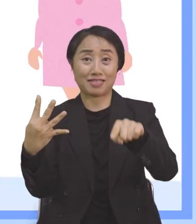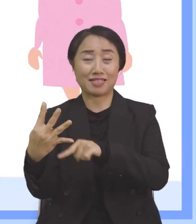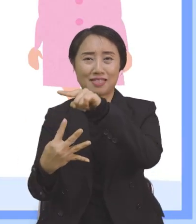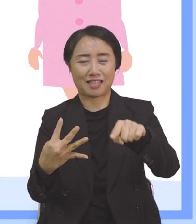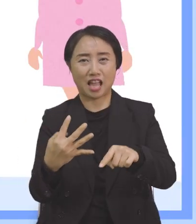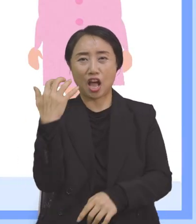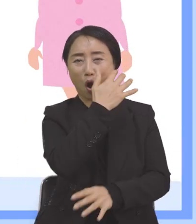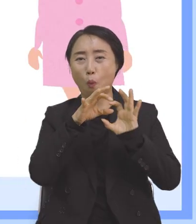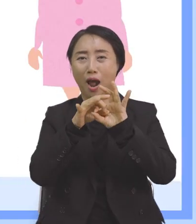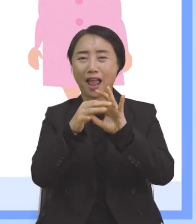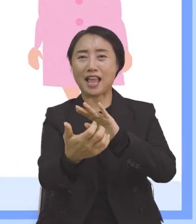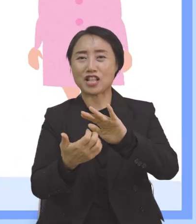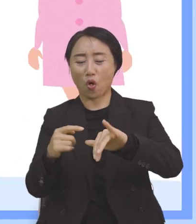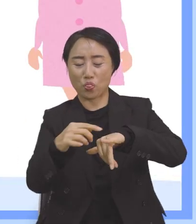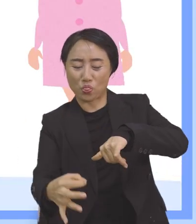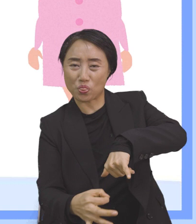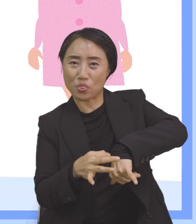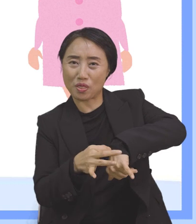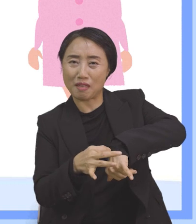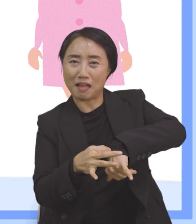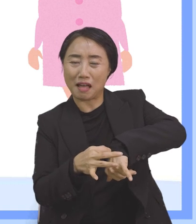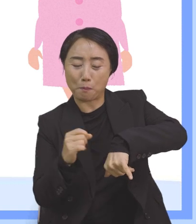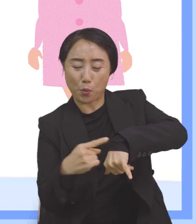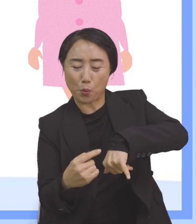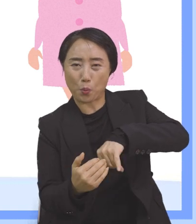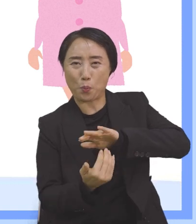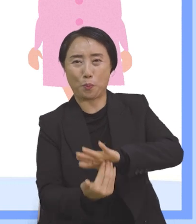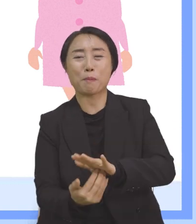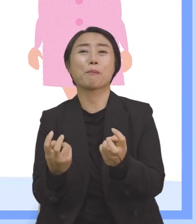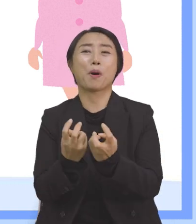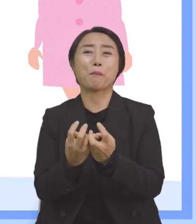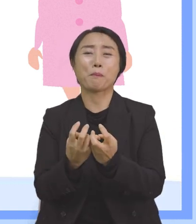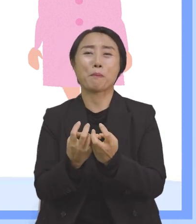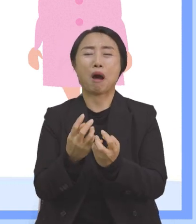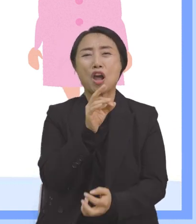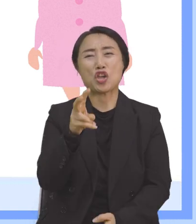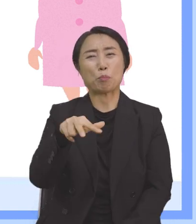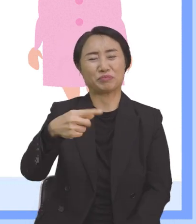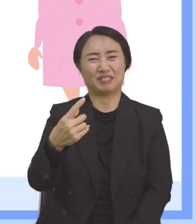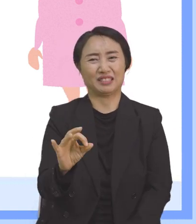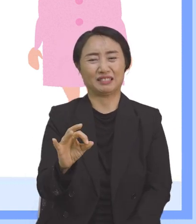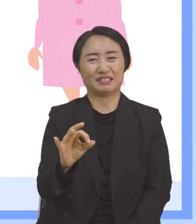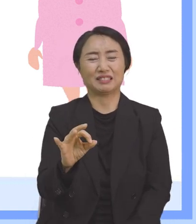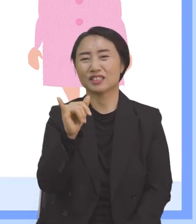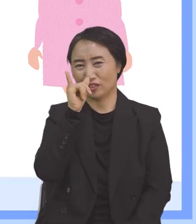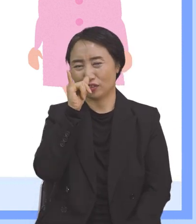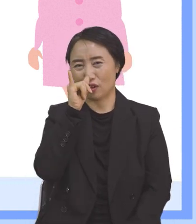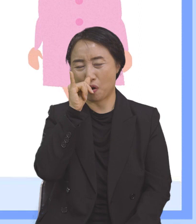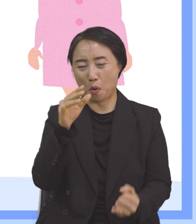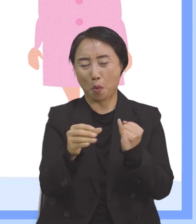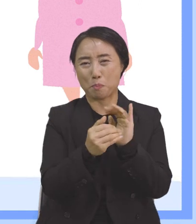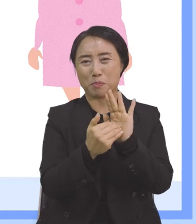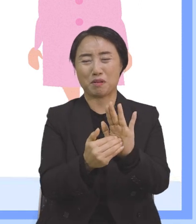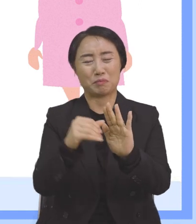4가지 방법은 성관계 전 질 안에 삽입하여 정자를 차단하는 방법인데 염증이 생길 수 있고 피임의